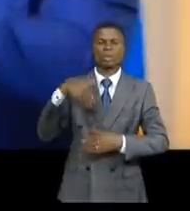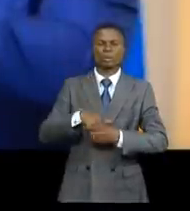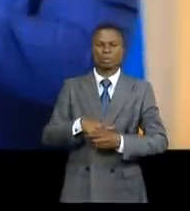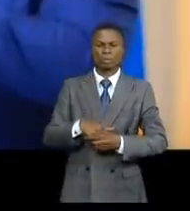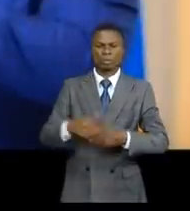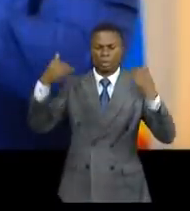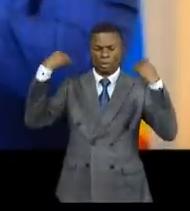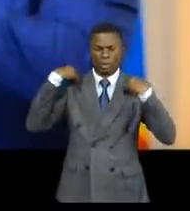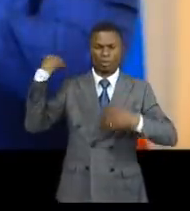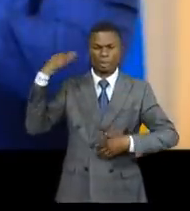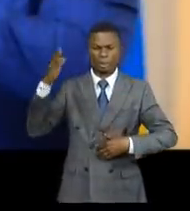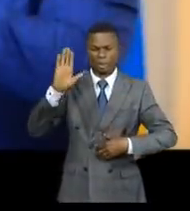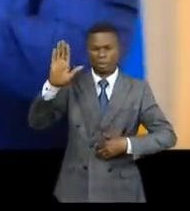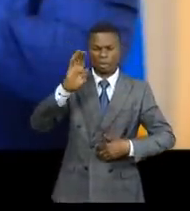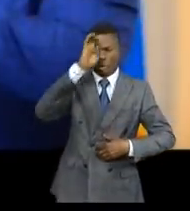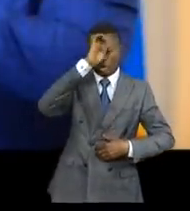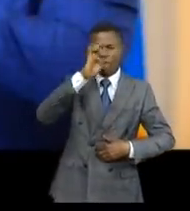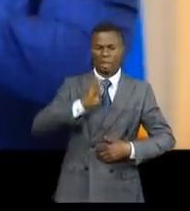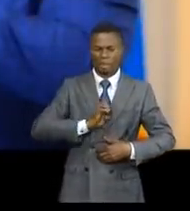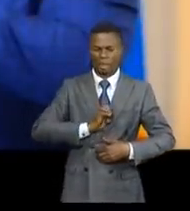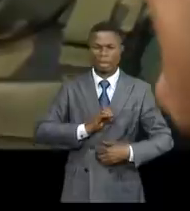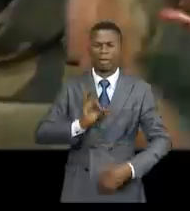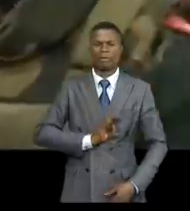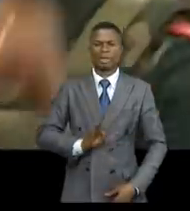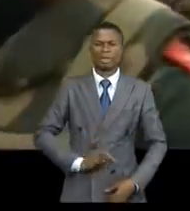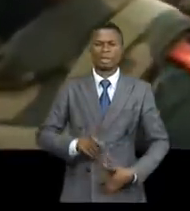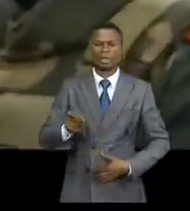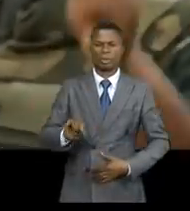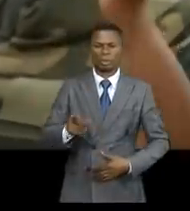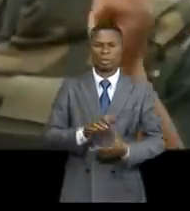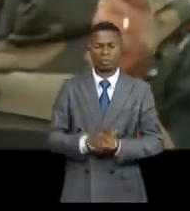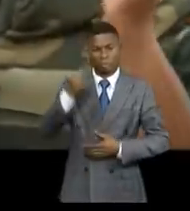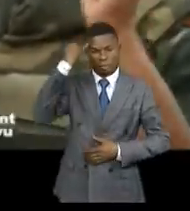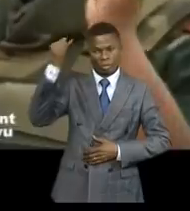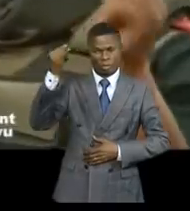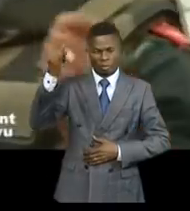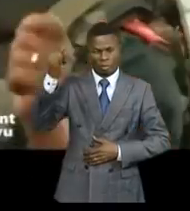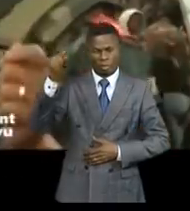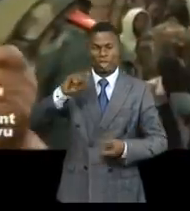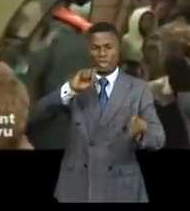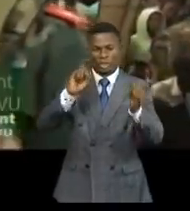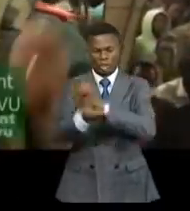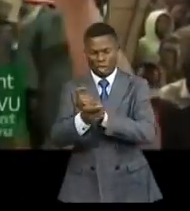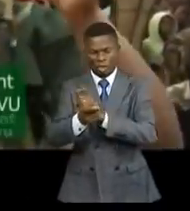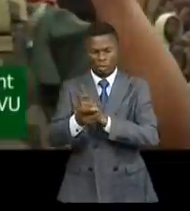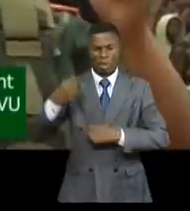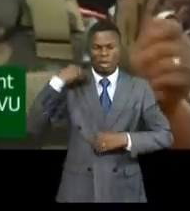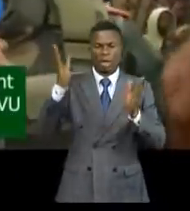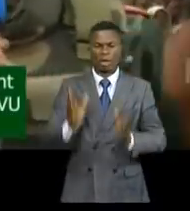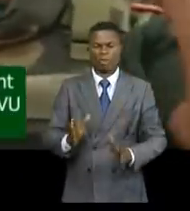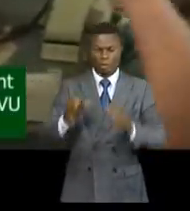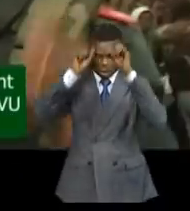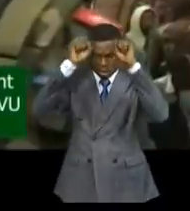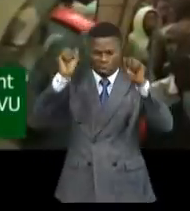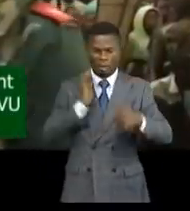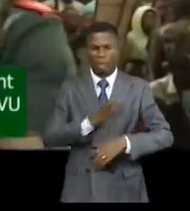chef de l'État, Son Excellence Félix Antoine Tshisekedi. Dans le état de siège, mon Yamboka a